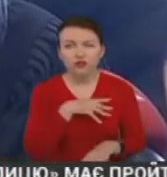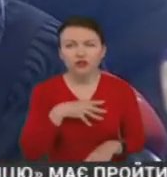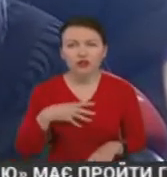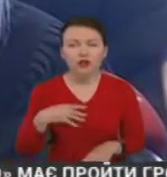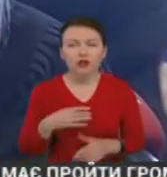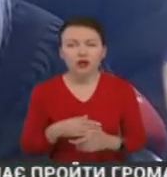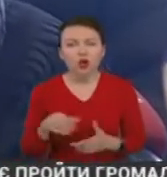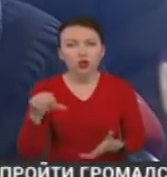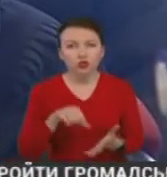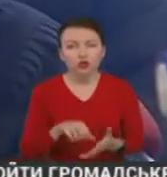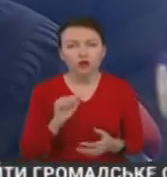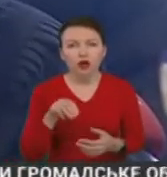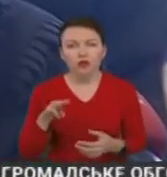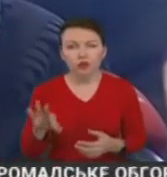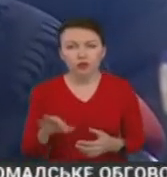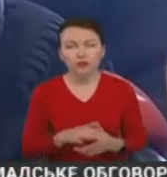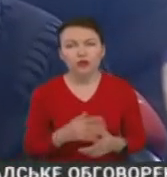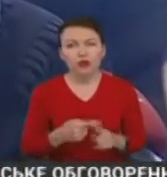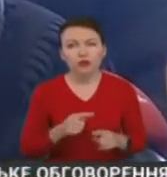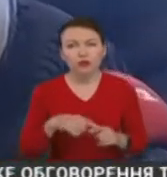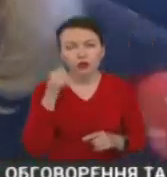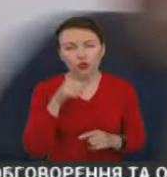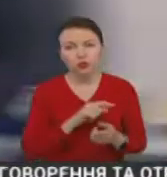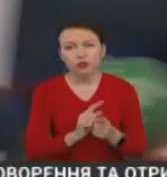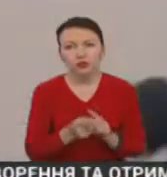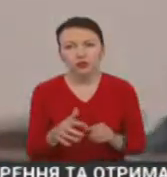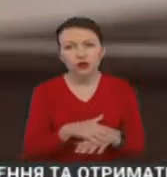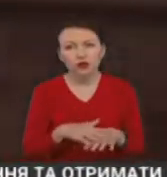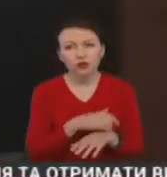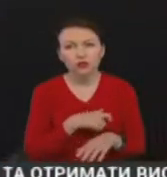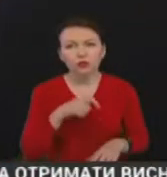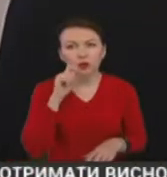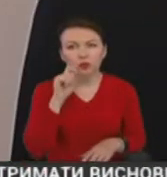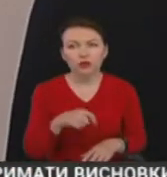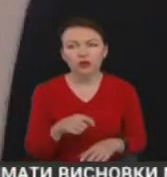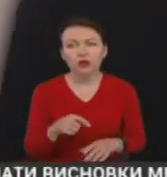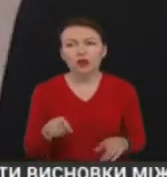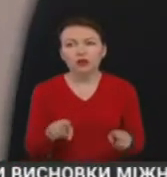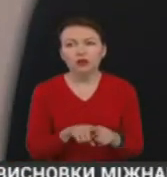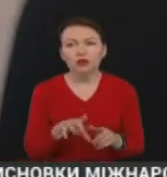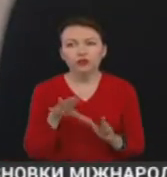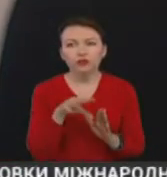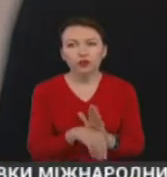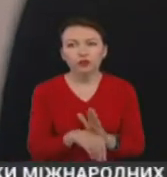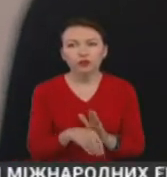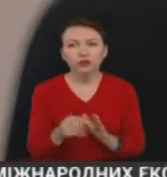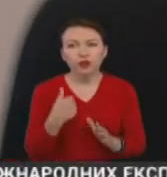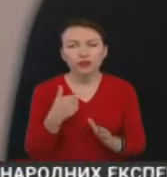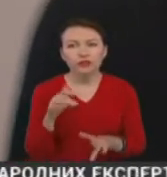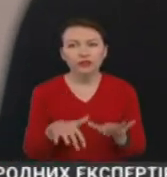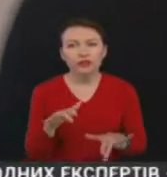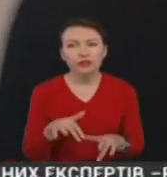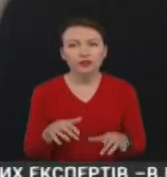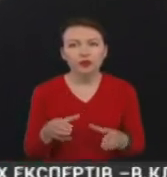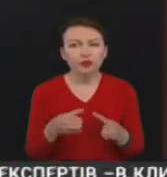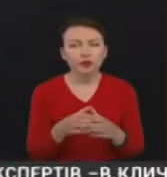учасник бойових дій. Цього року стала народним депутатом України. Також входжу в є секретарем Комітету